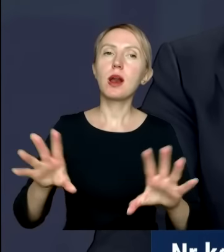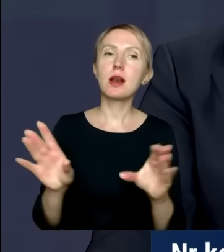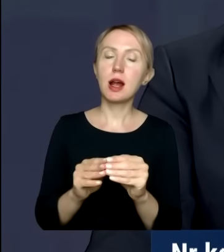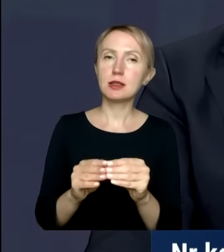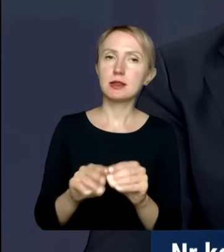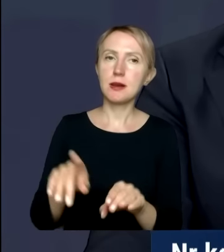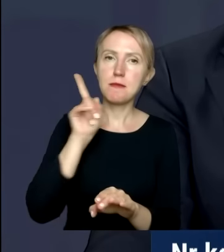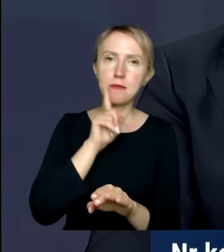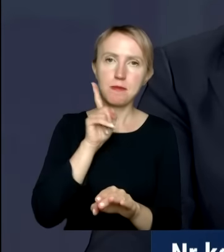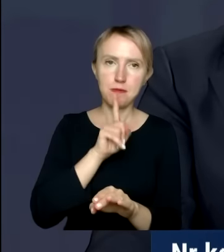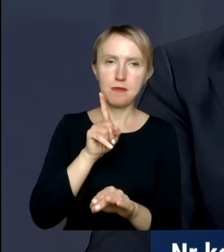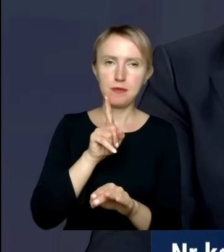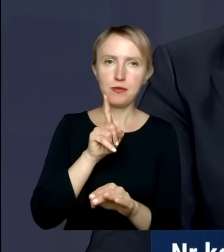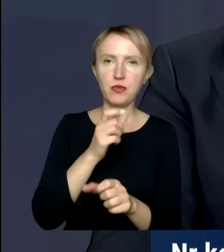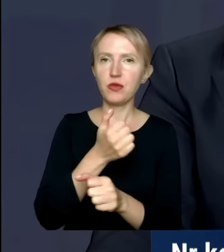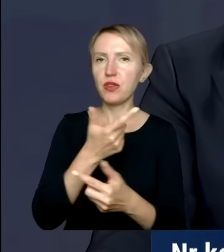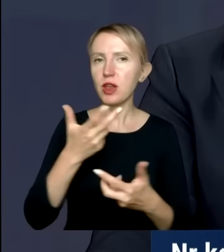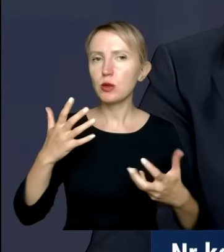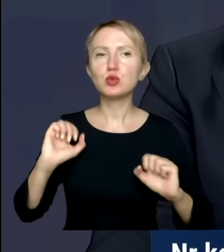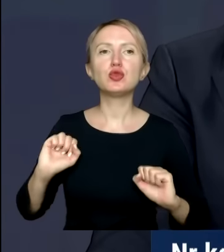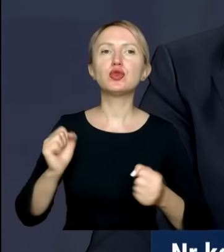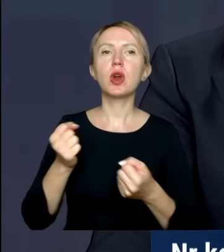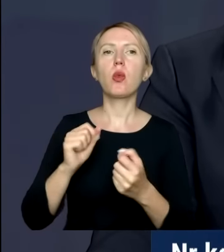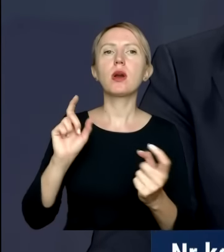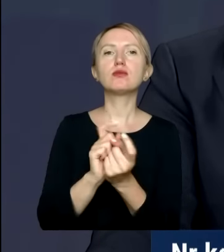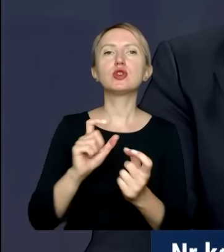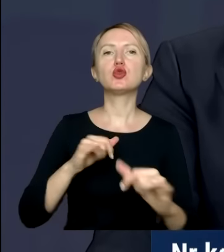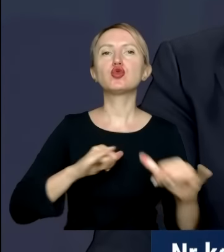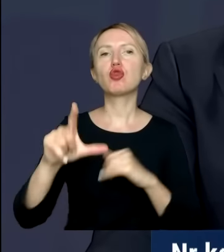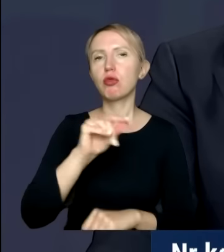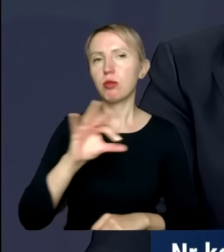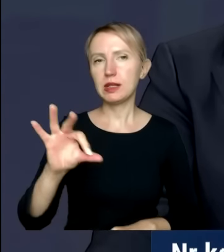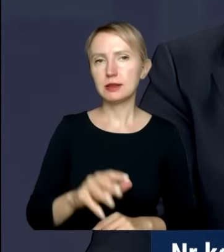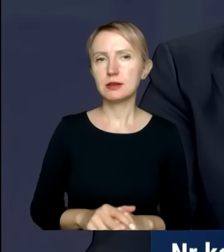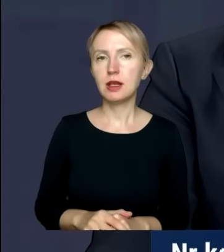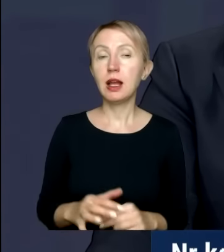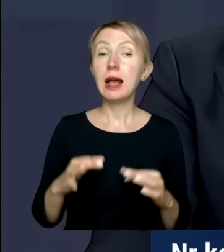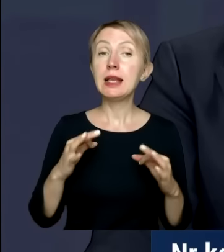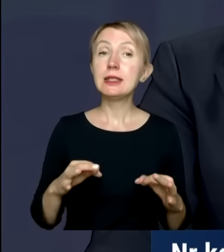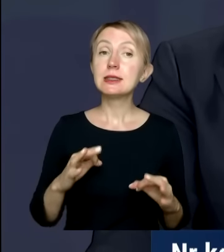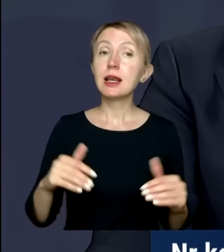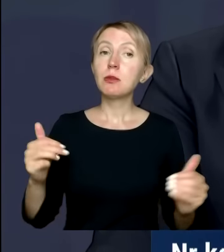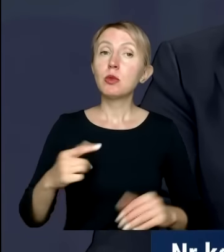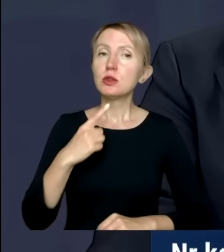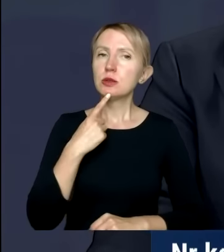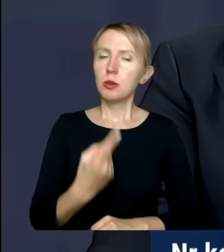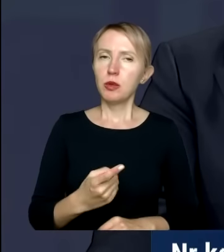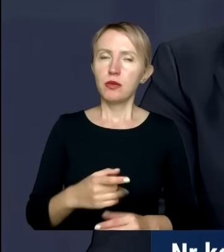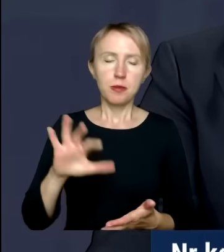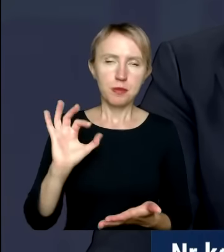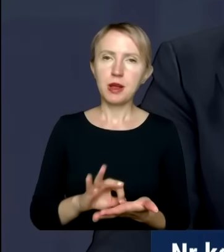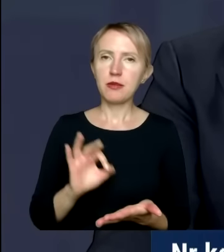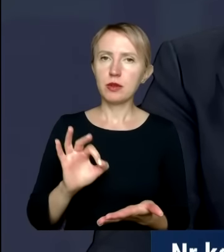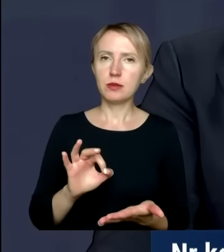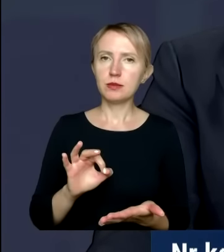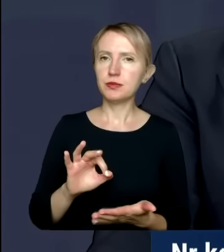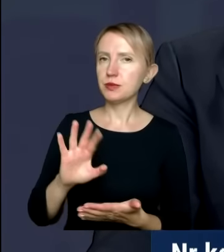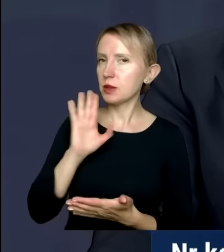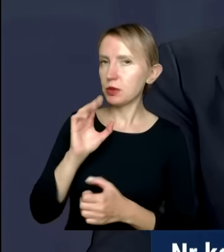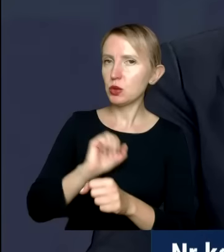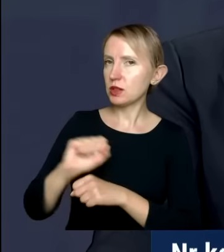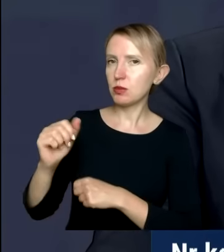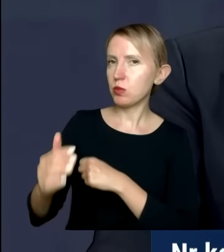panem w bardzo wielu przedsięwzięciach wymierzonych W rząd Prawa i Sprawiedliwości i dzisiaj można powiedzieć z całą pewnością ale to chyba nie jest podstawa